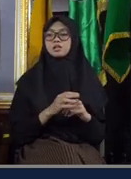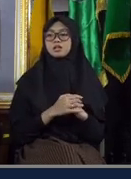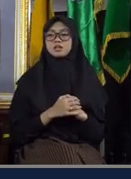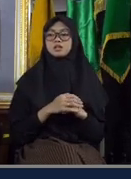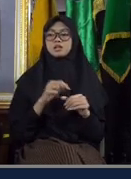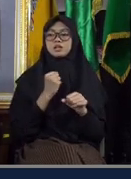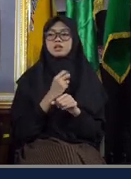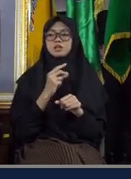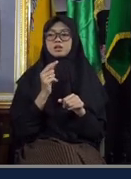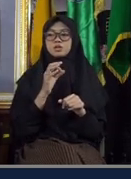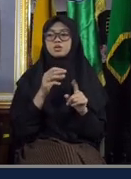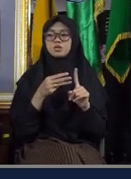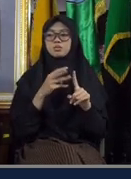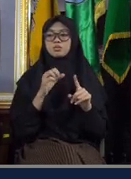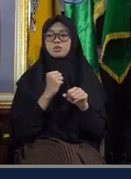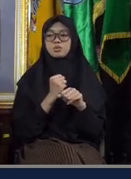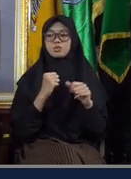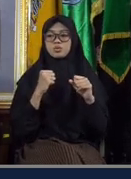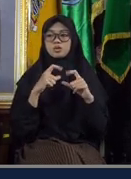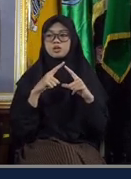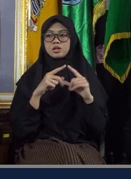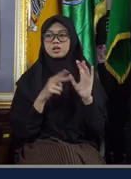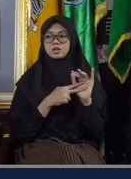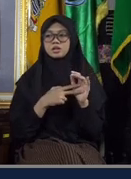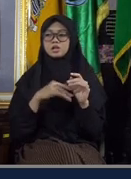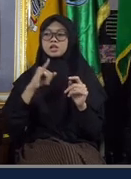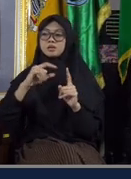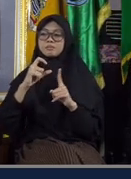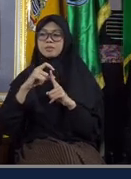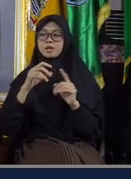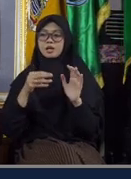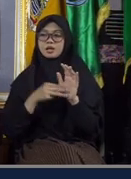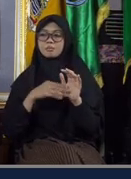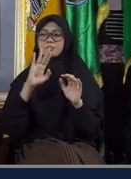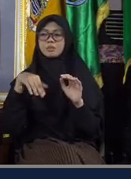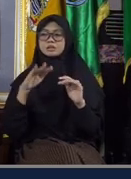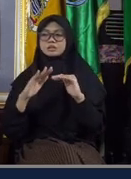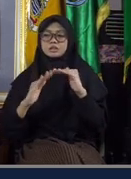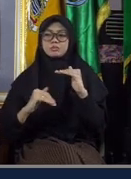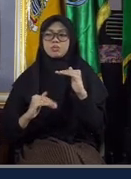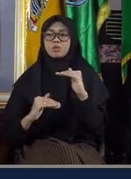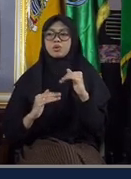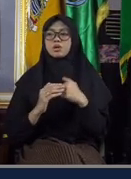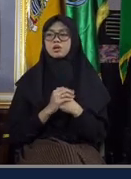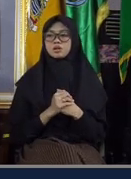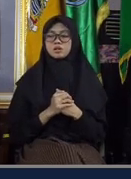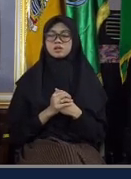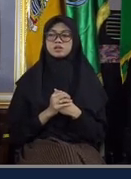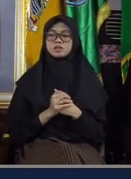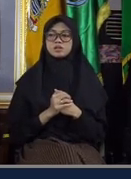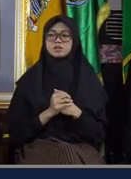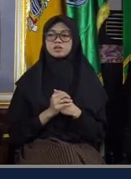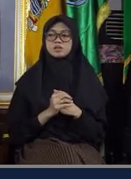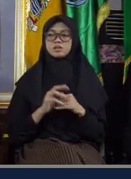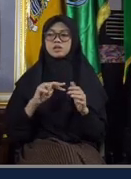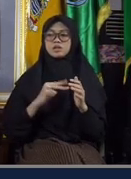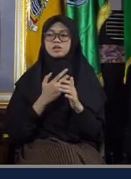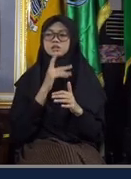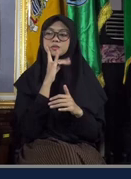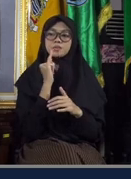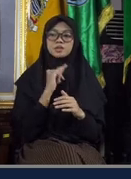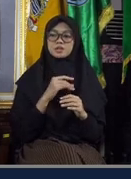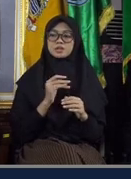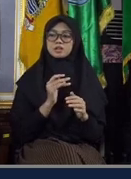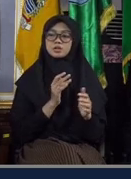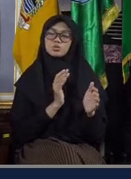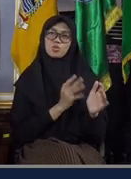tinggi terus kemudian ipmnya ipmnya tadi Kalau mau nyentuh band semuanya Gampang tinggal dongeng cerita duduk bareng ngopi